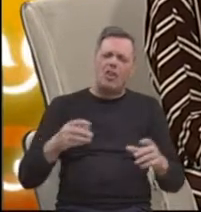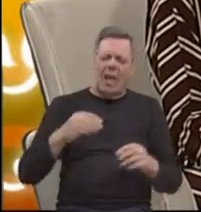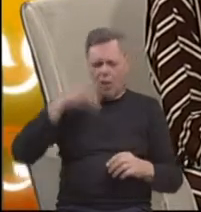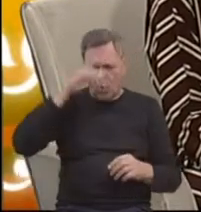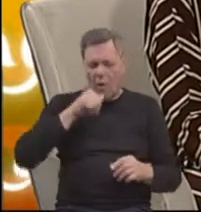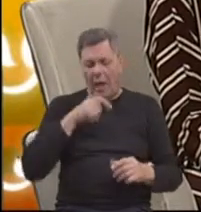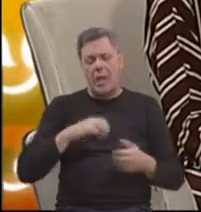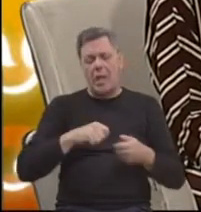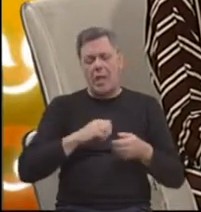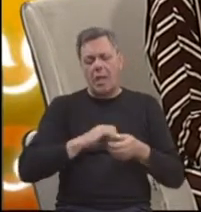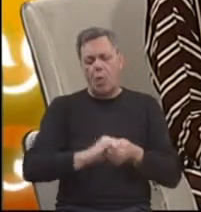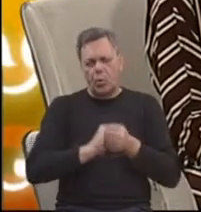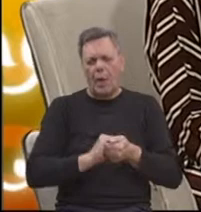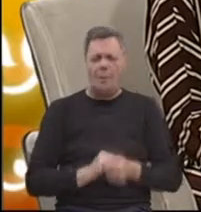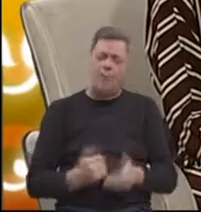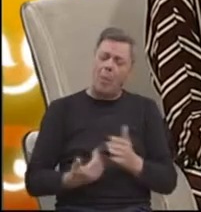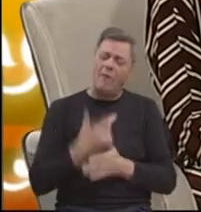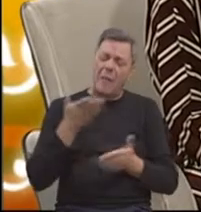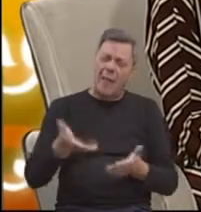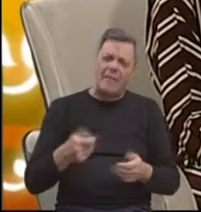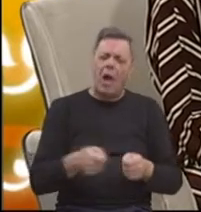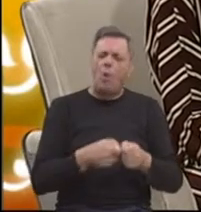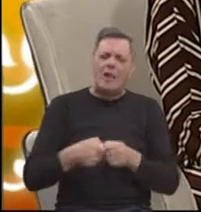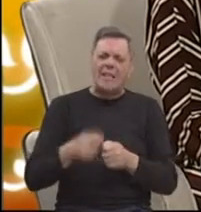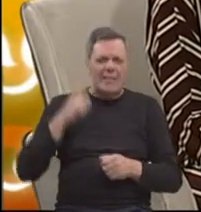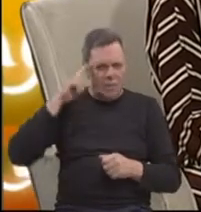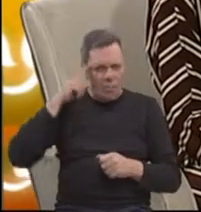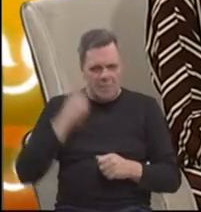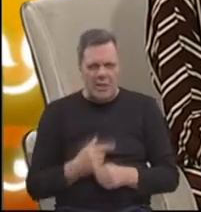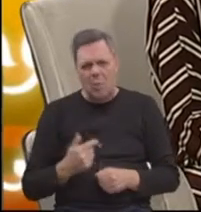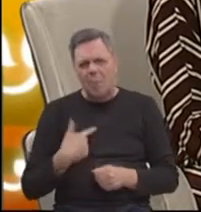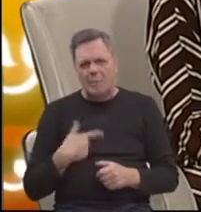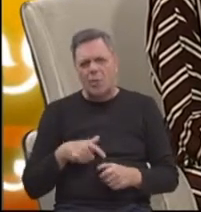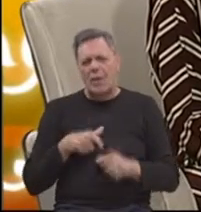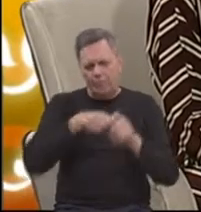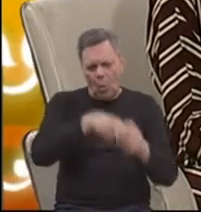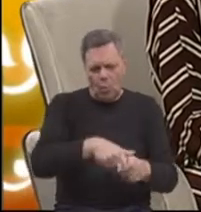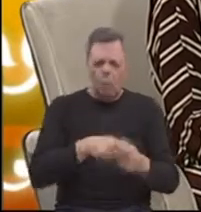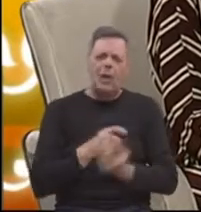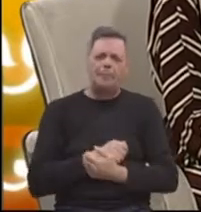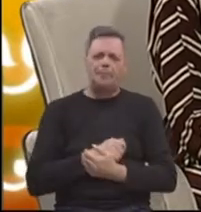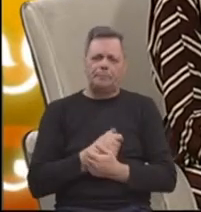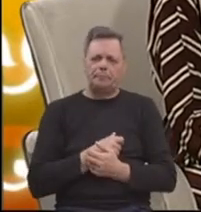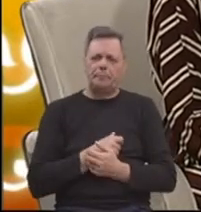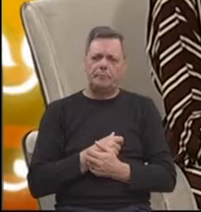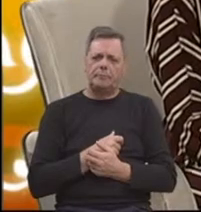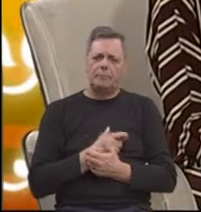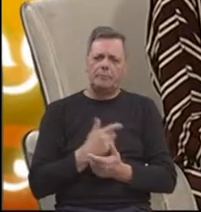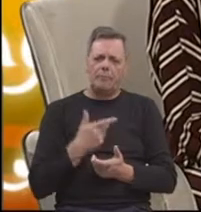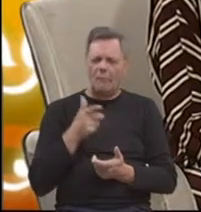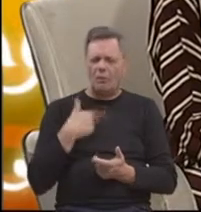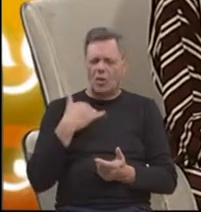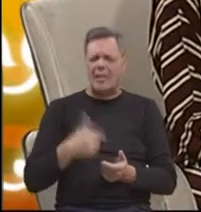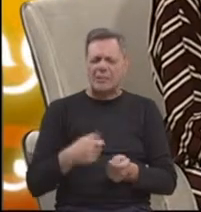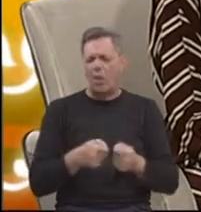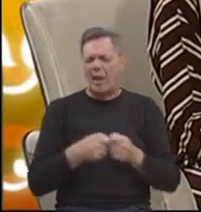udruženja, a i ove godine je novina ta da je u organizacijskom smislu smo se mi udružili. Dakle, do sada su to zapravo organizirale